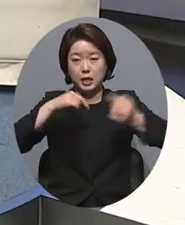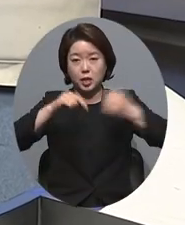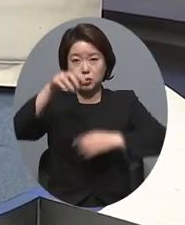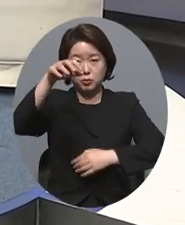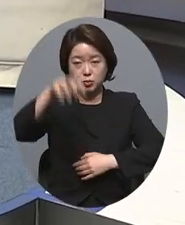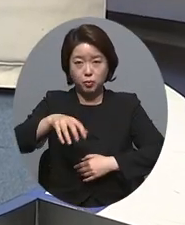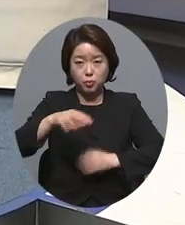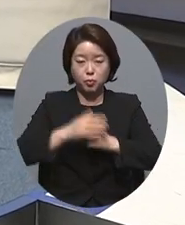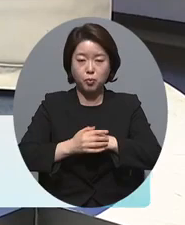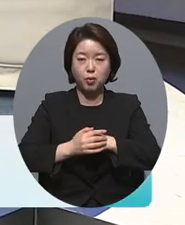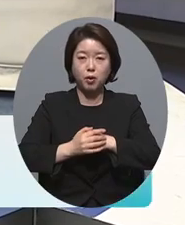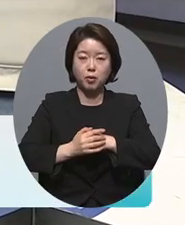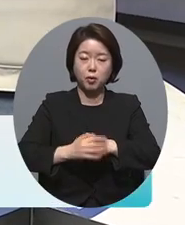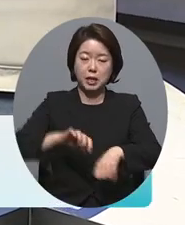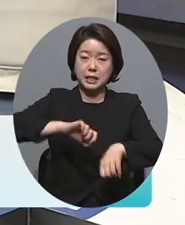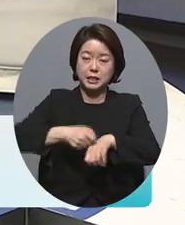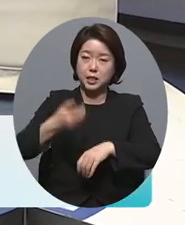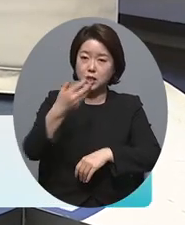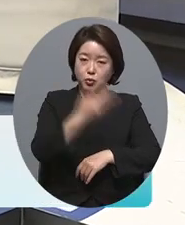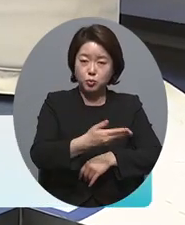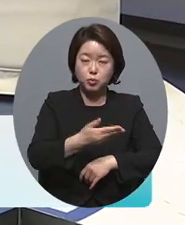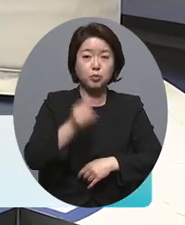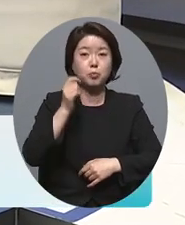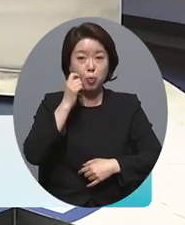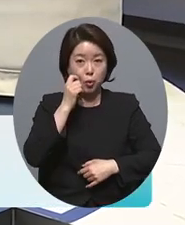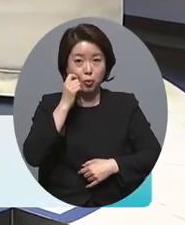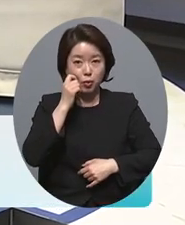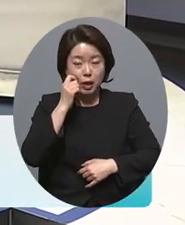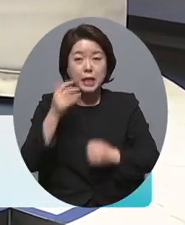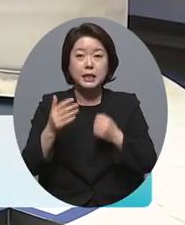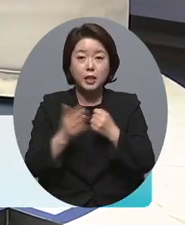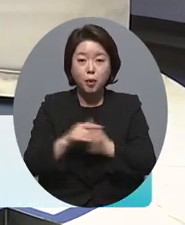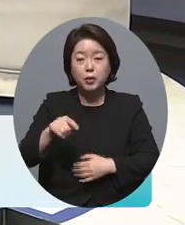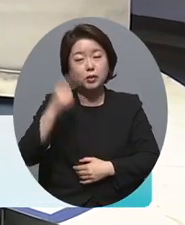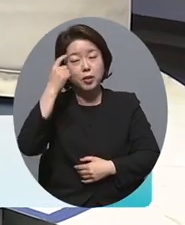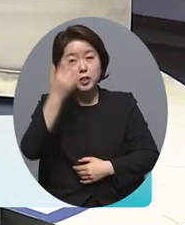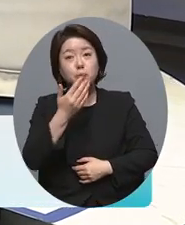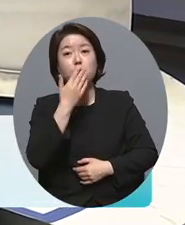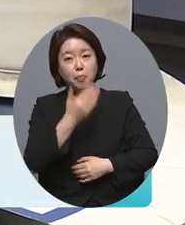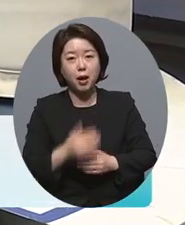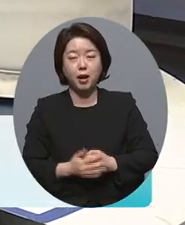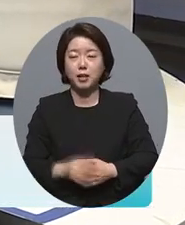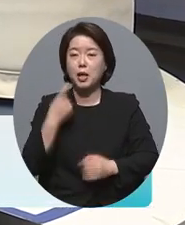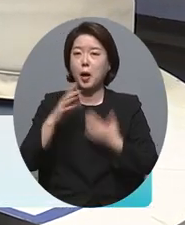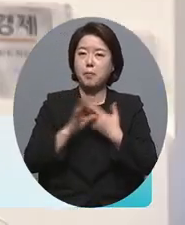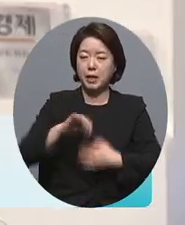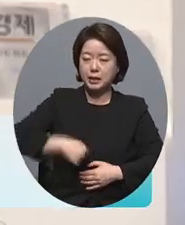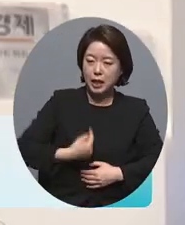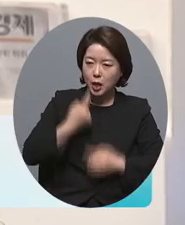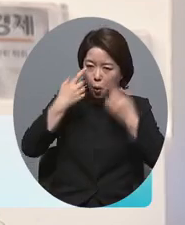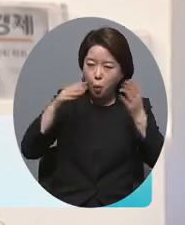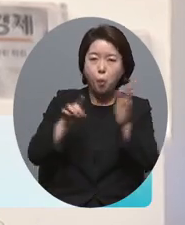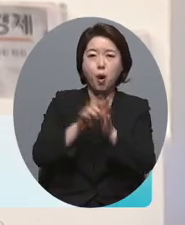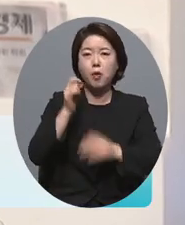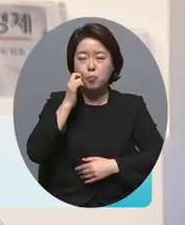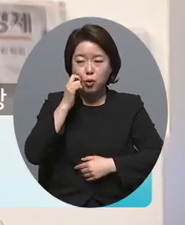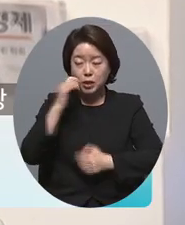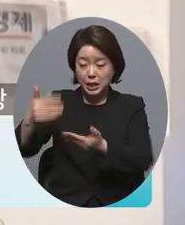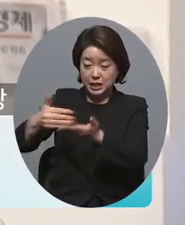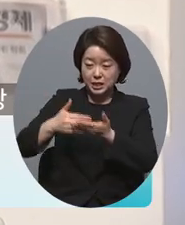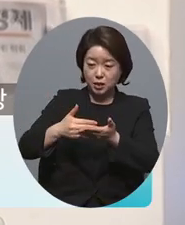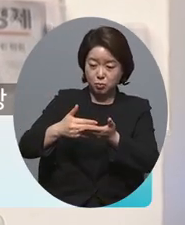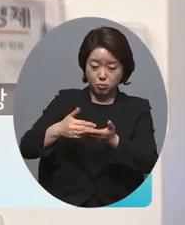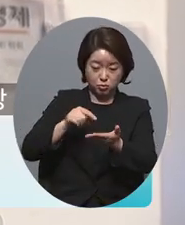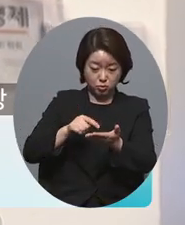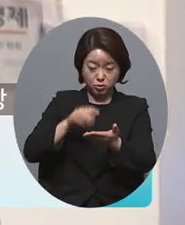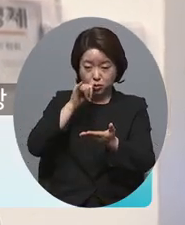국정감사장에서 면책특권을 가지고 저런 질문을 저는 할 수 있다고 생각을 해요. 다만 만약에 본인이 확신을 못했을 때 제보받는다고 다 얘기할 수